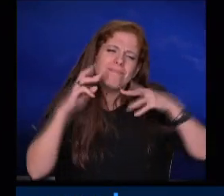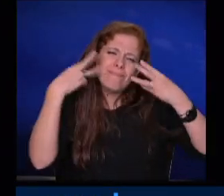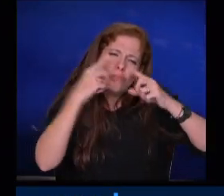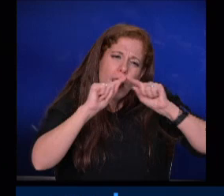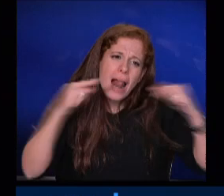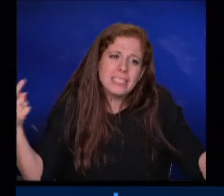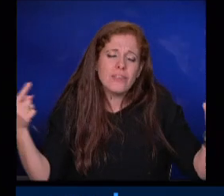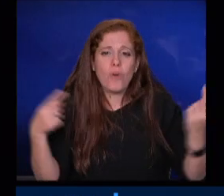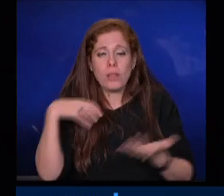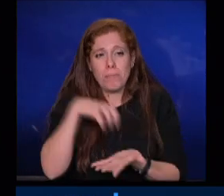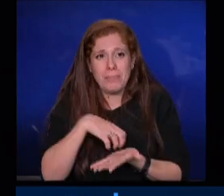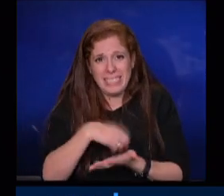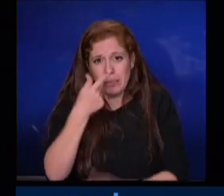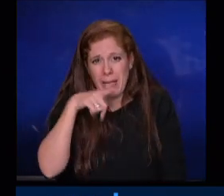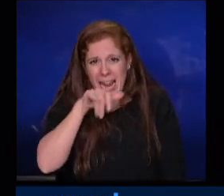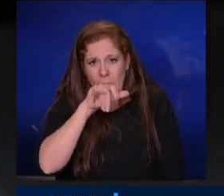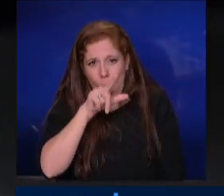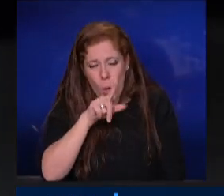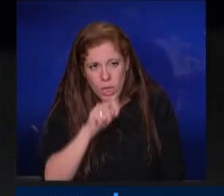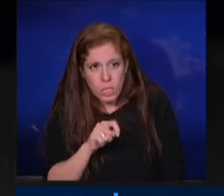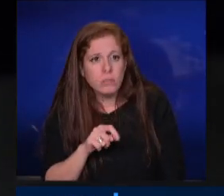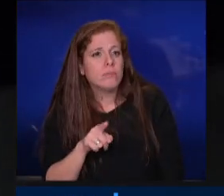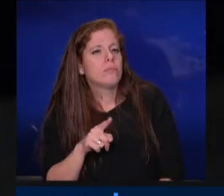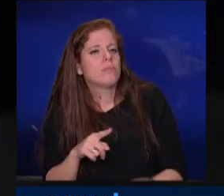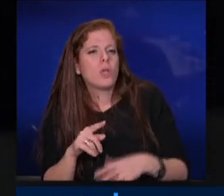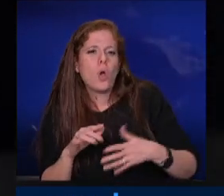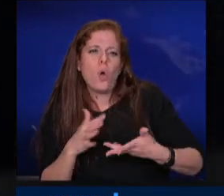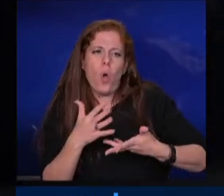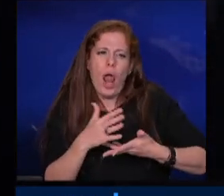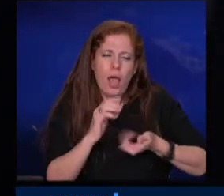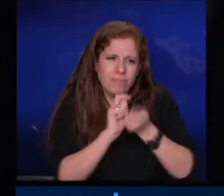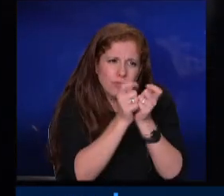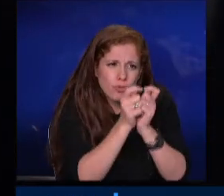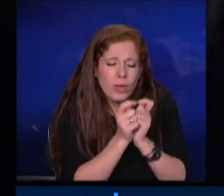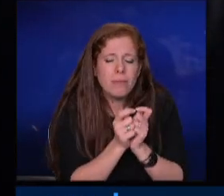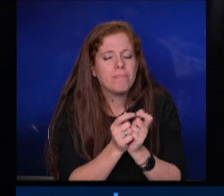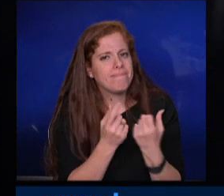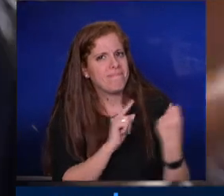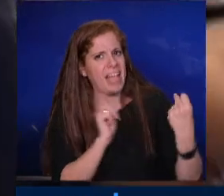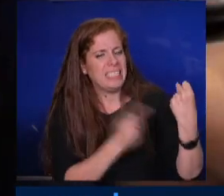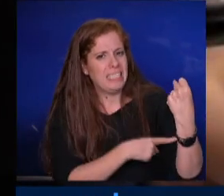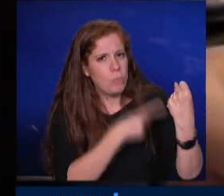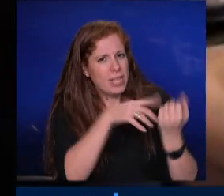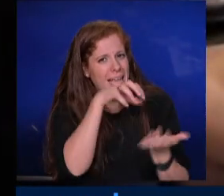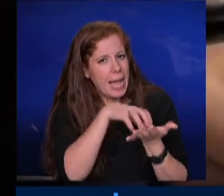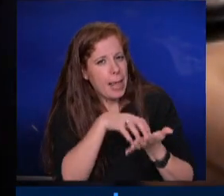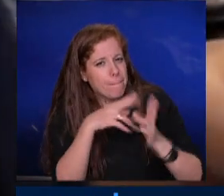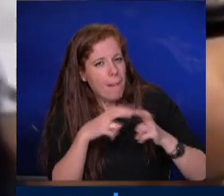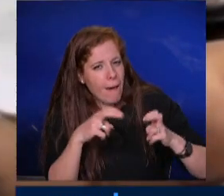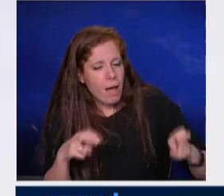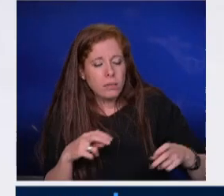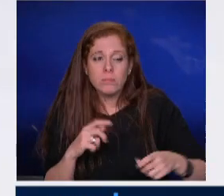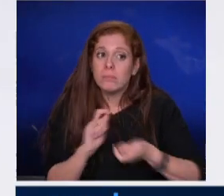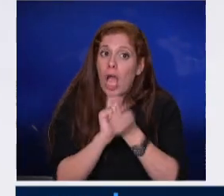האם בגלילות. כל התמורות שעברו הפכו את האוסינט ועוד יותר העצימו אותו ככלי מחקרי. השינויים